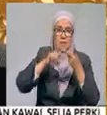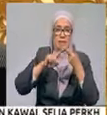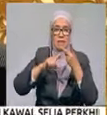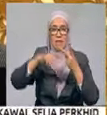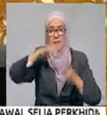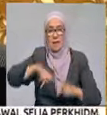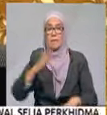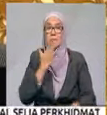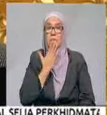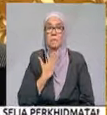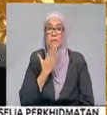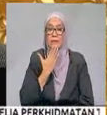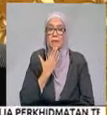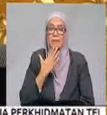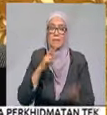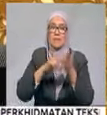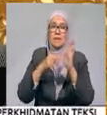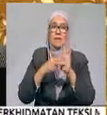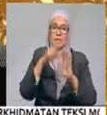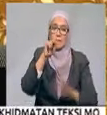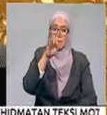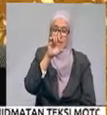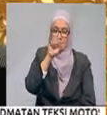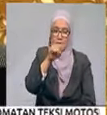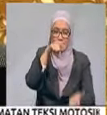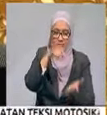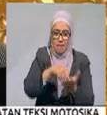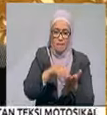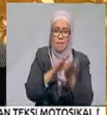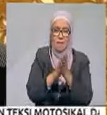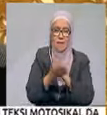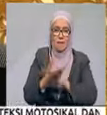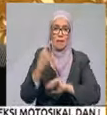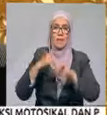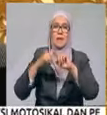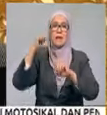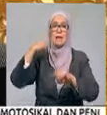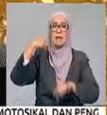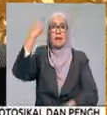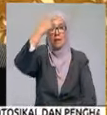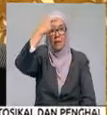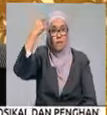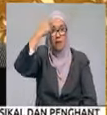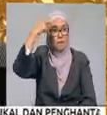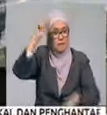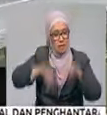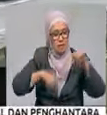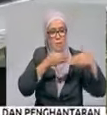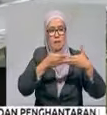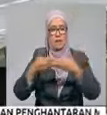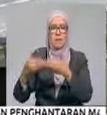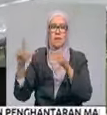maka kes mereka ini akan dijadikan alasan untuk tidak menyambung lesen mereka.